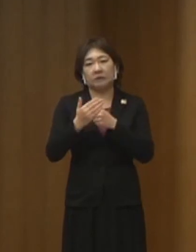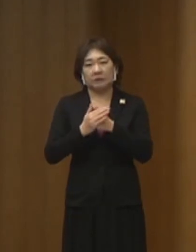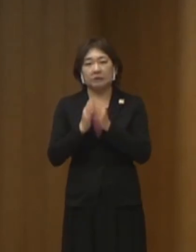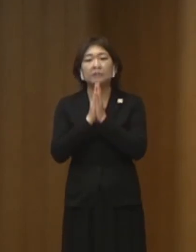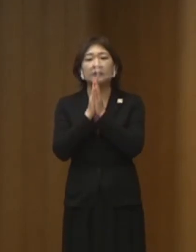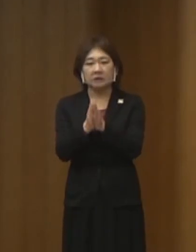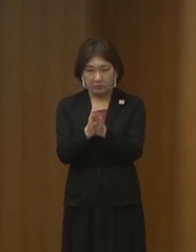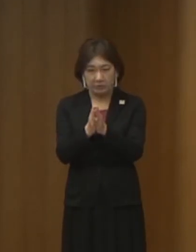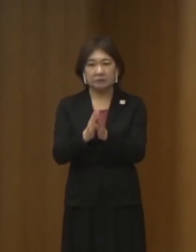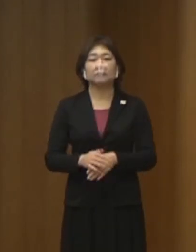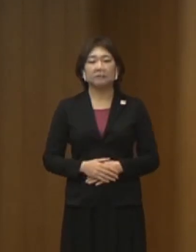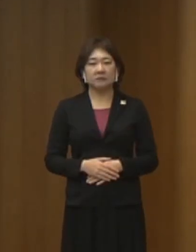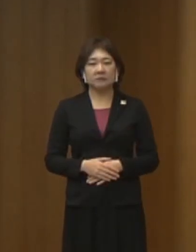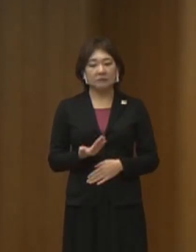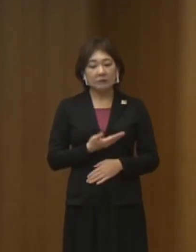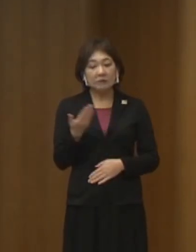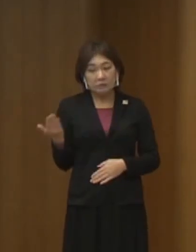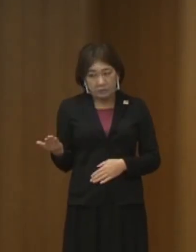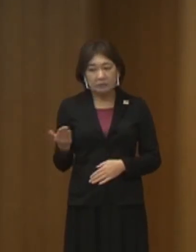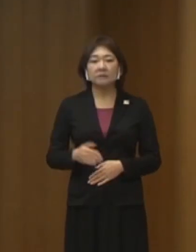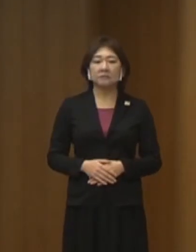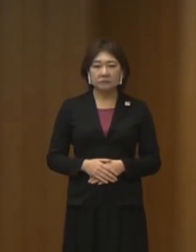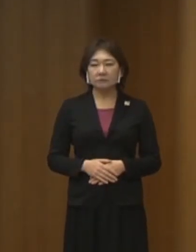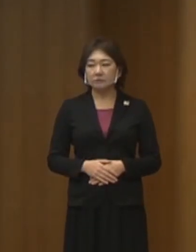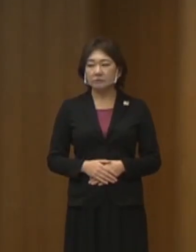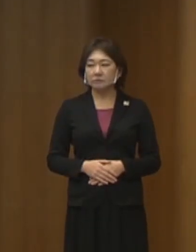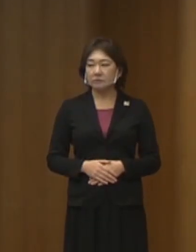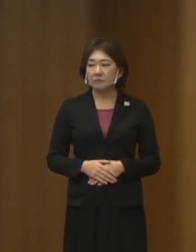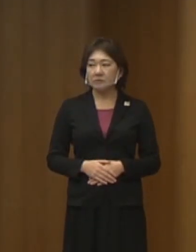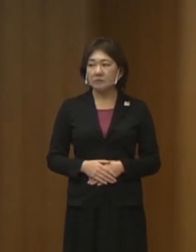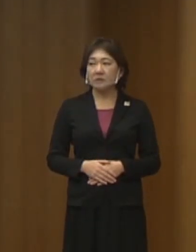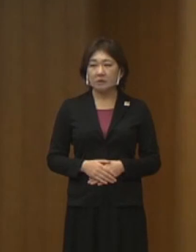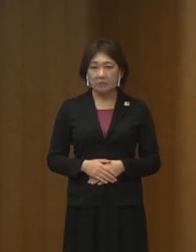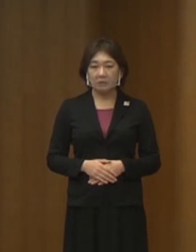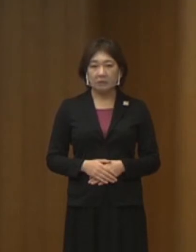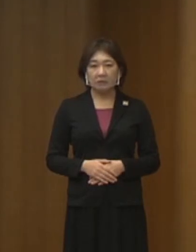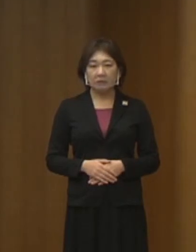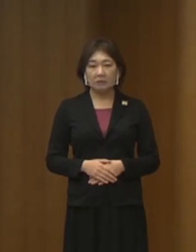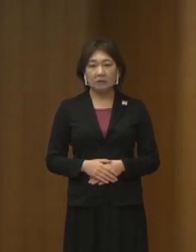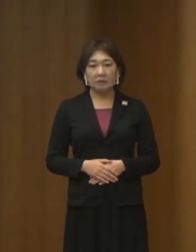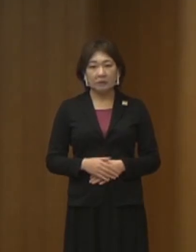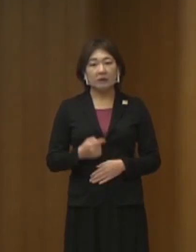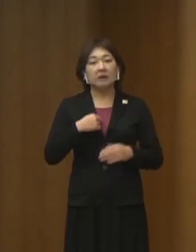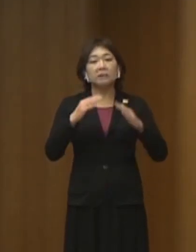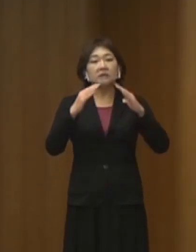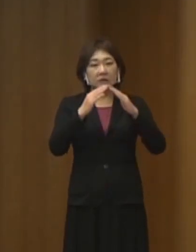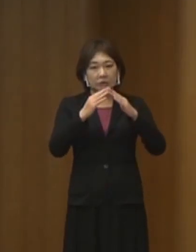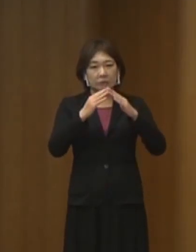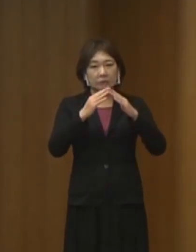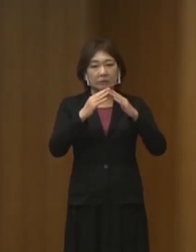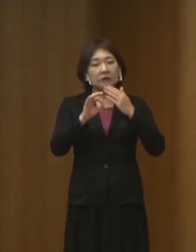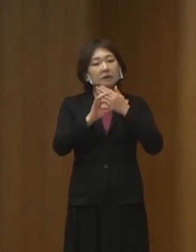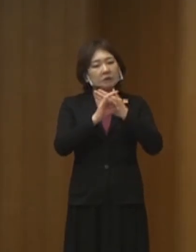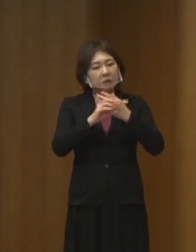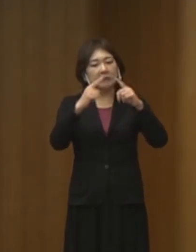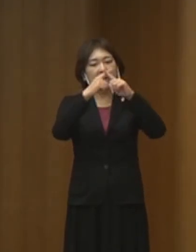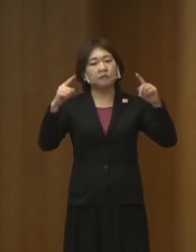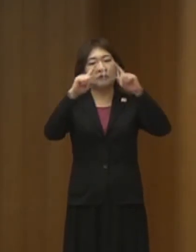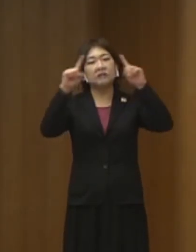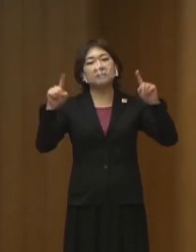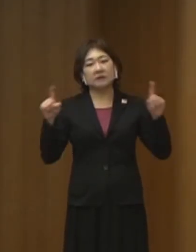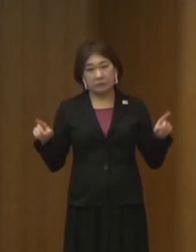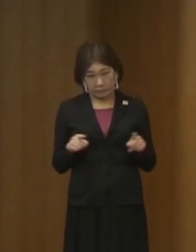いたします。そして次でございますけれども、これから自宅でですね、例えばクリスマス